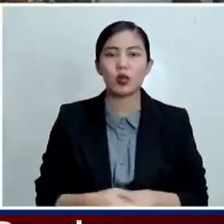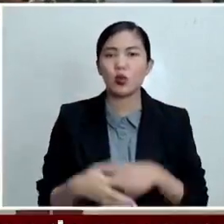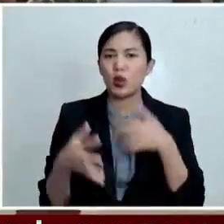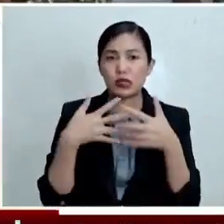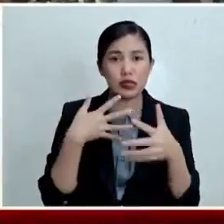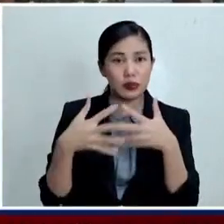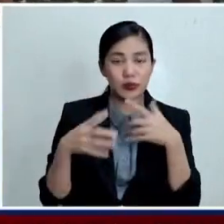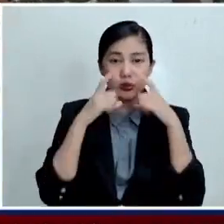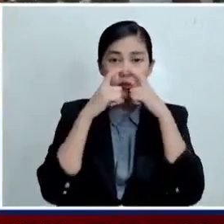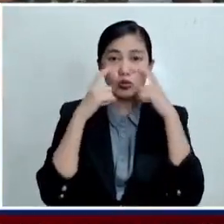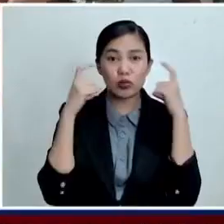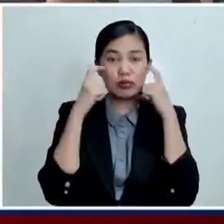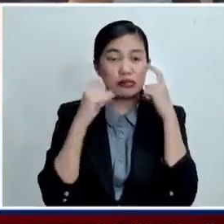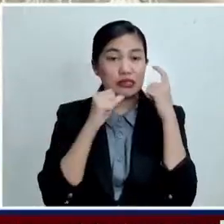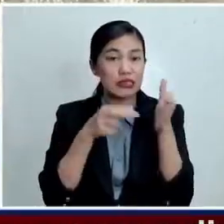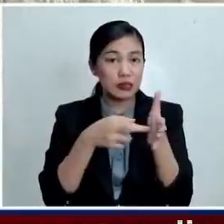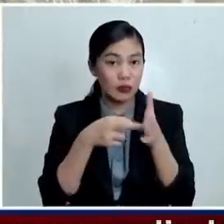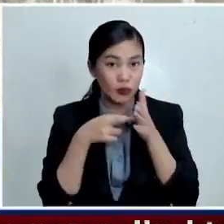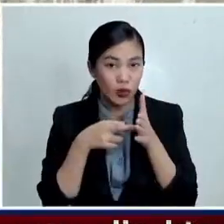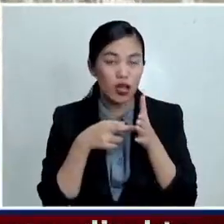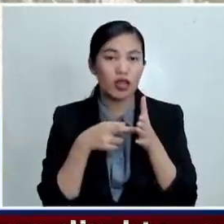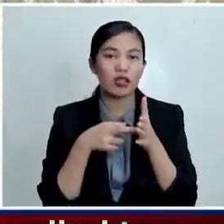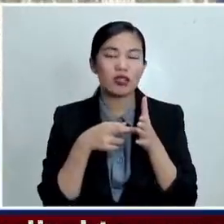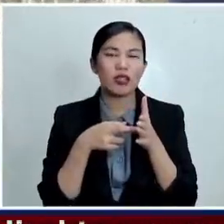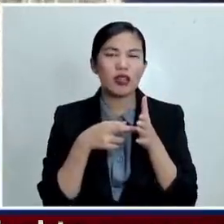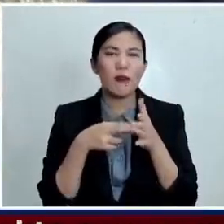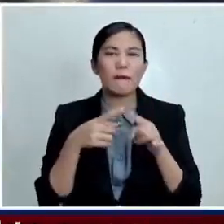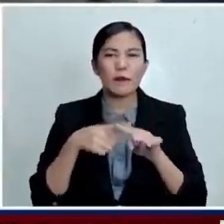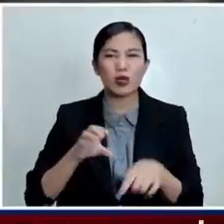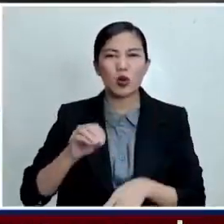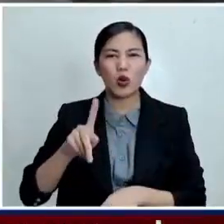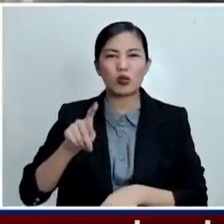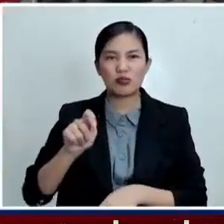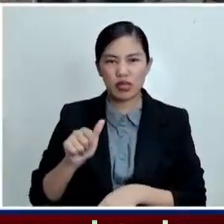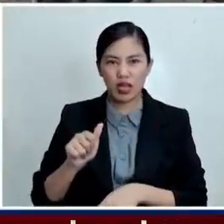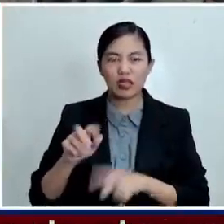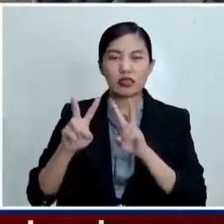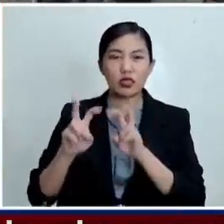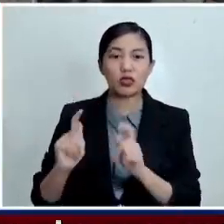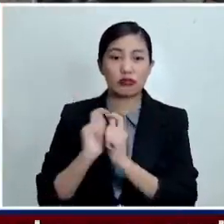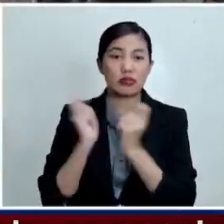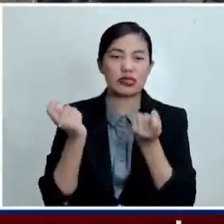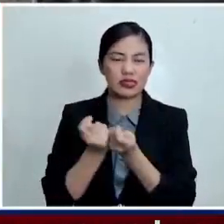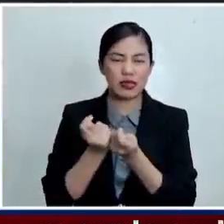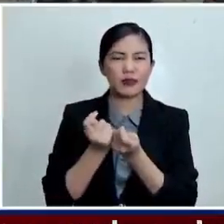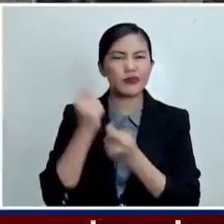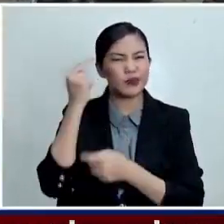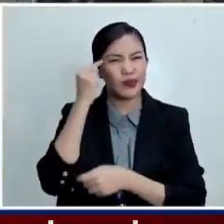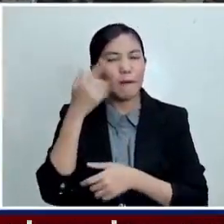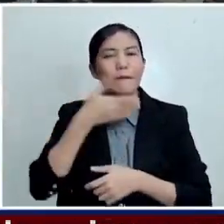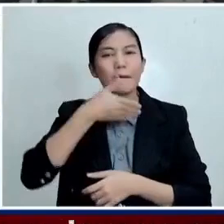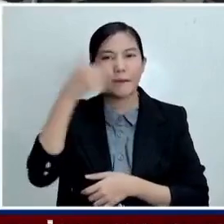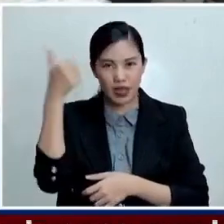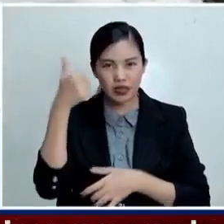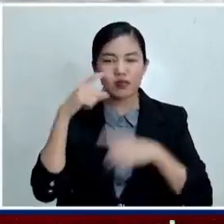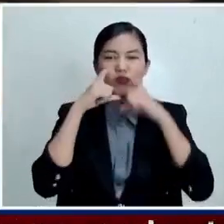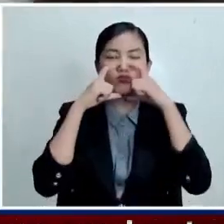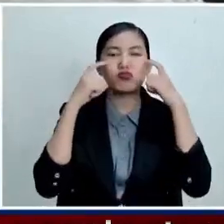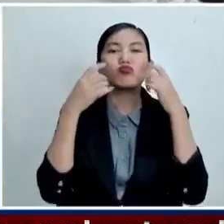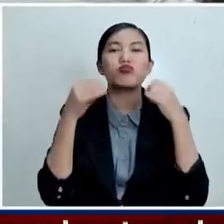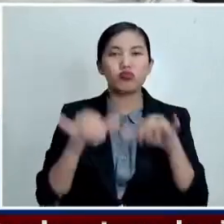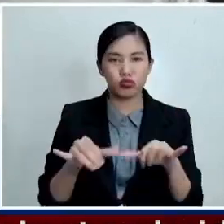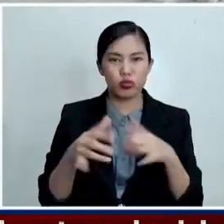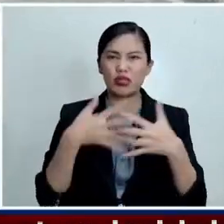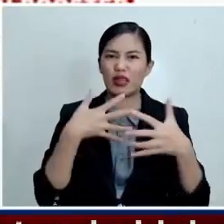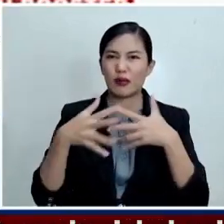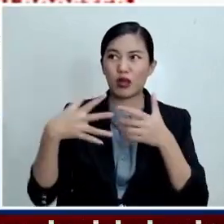ng face mask sa labas, para sa Okta Research, mas mainam pa rin talaga na suotin ito kahit pa nasa outdoor spaces. Eh